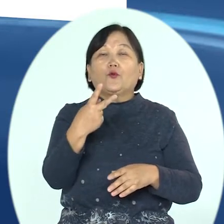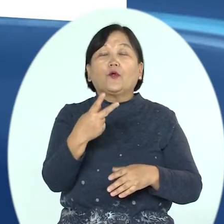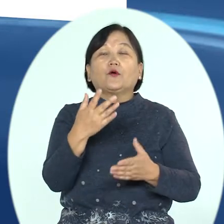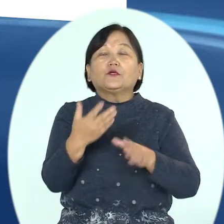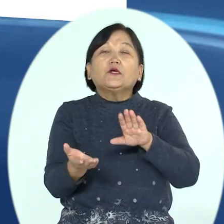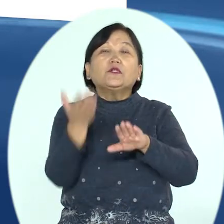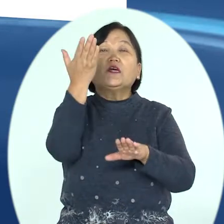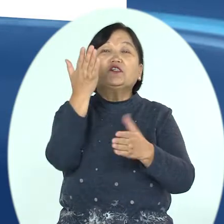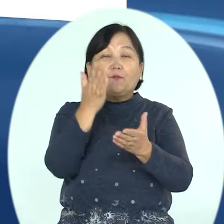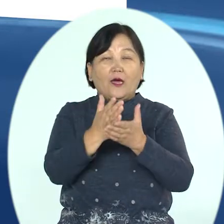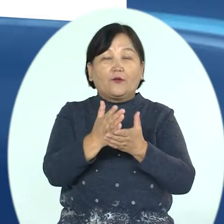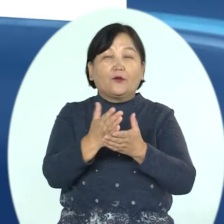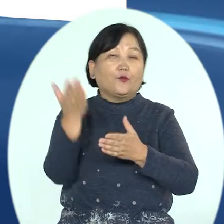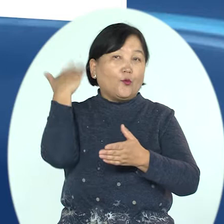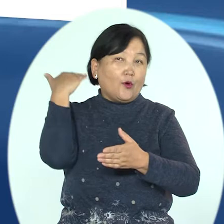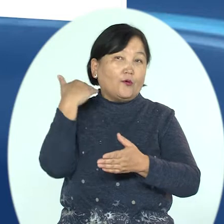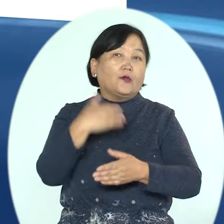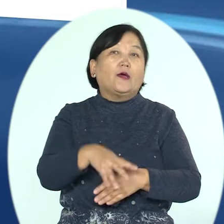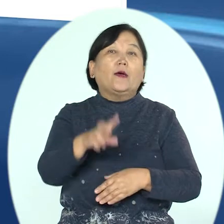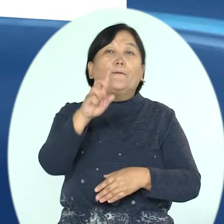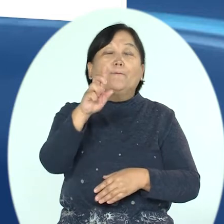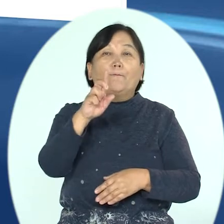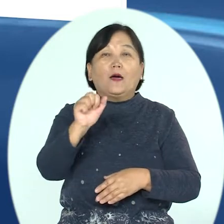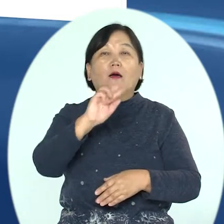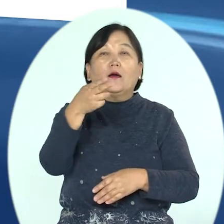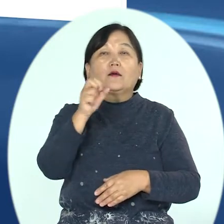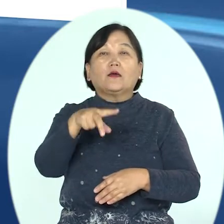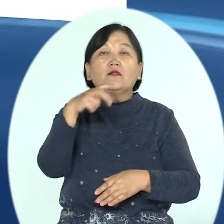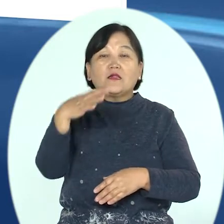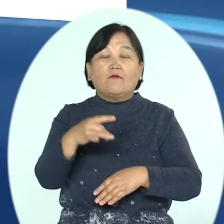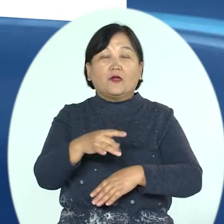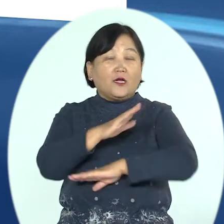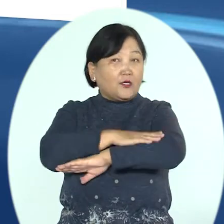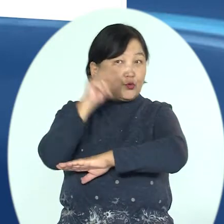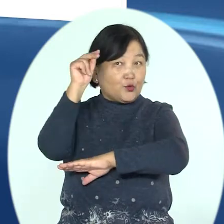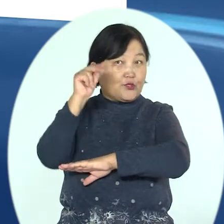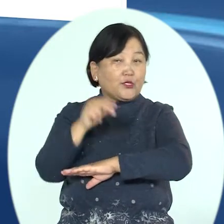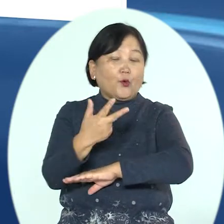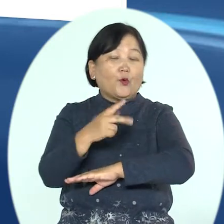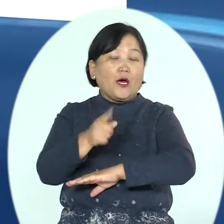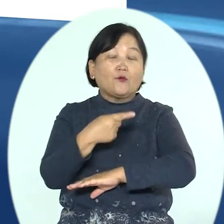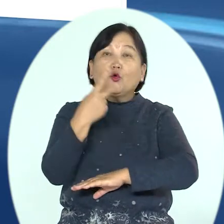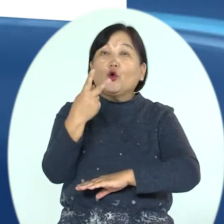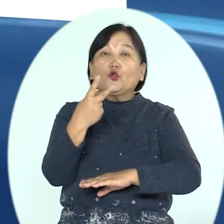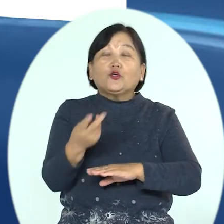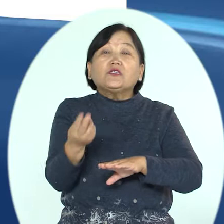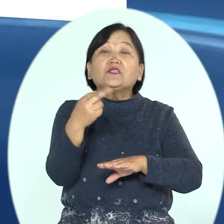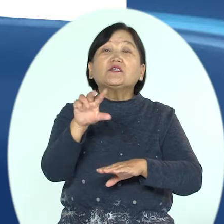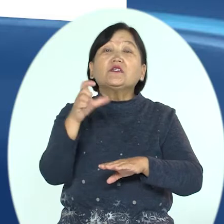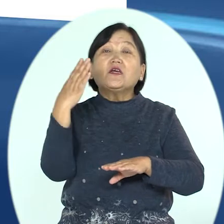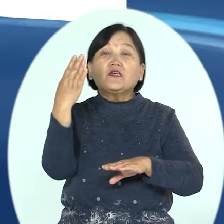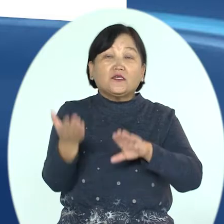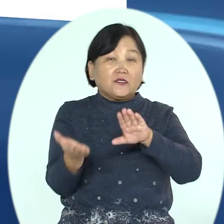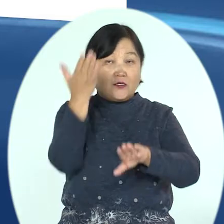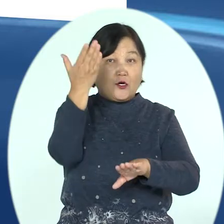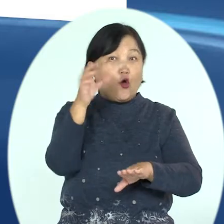дээш буюу суралцж байгаа хугацаанд мөн 3.2-аас дээш суралцж байгаа тохиолдолд бол магистр докторууд бол мөн төгсөн